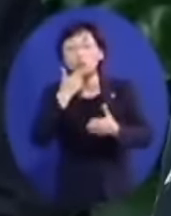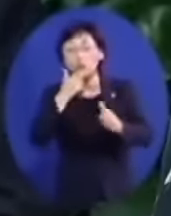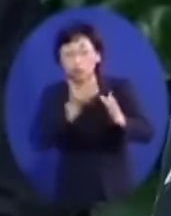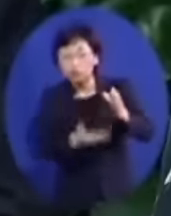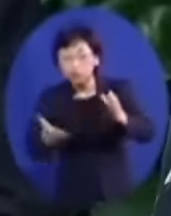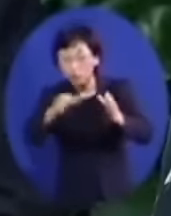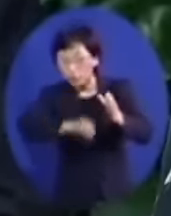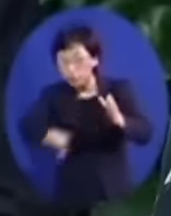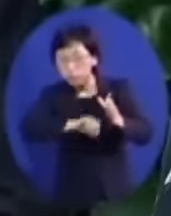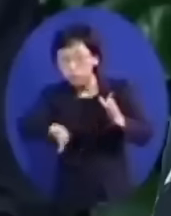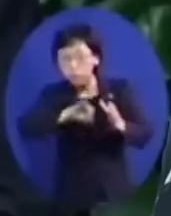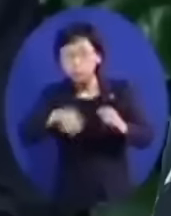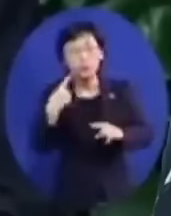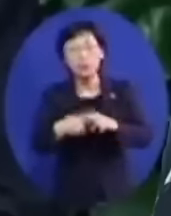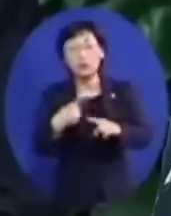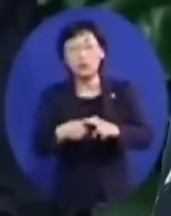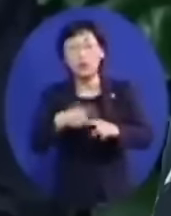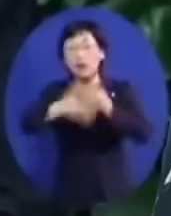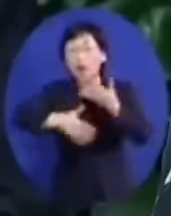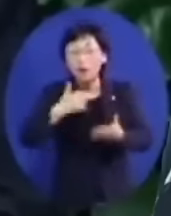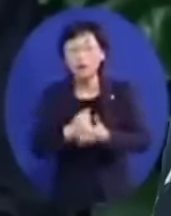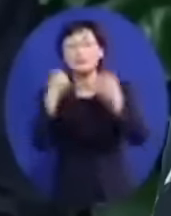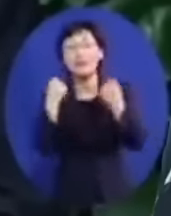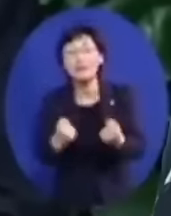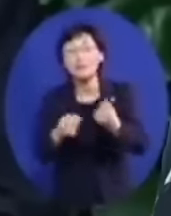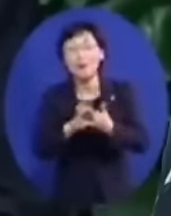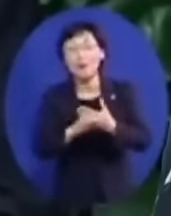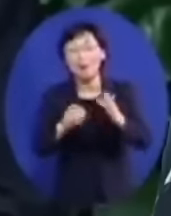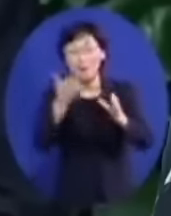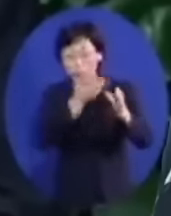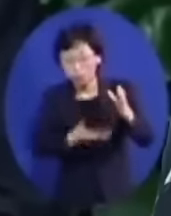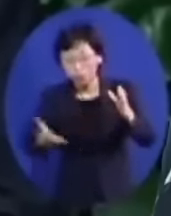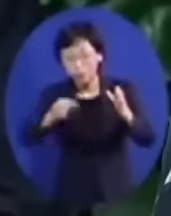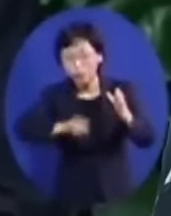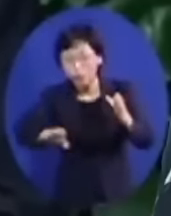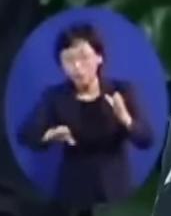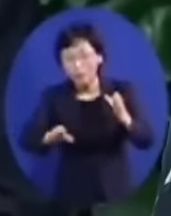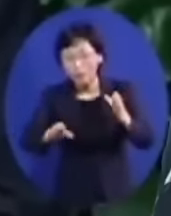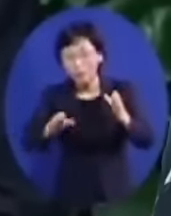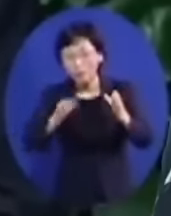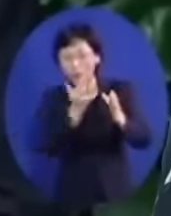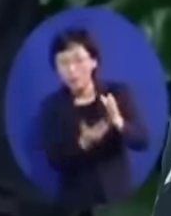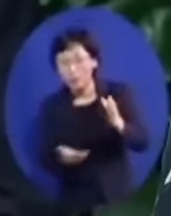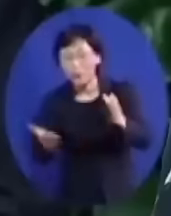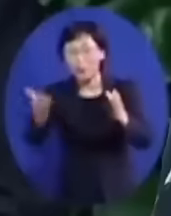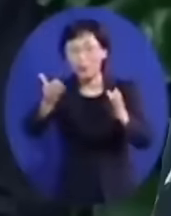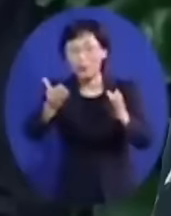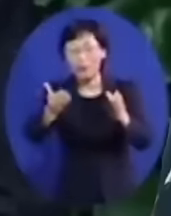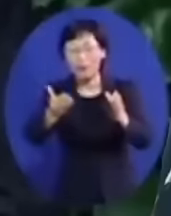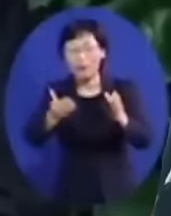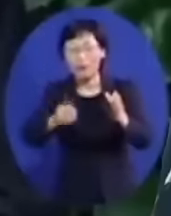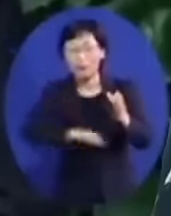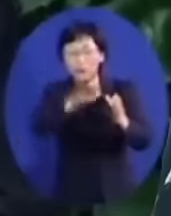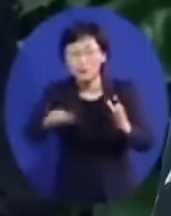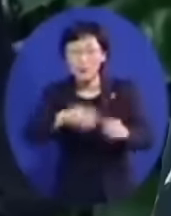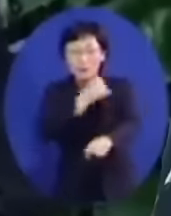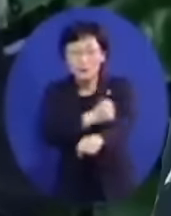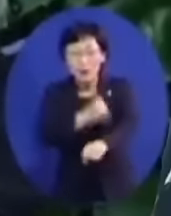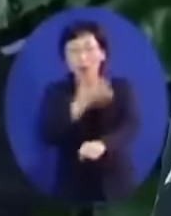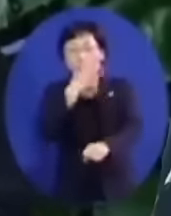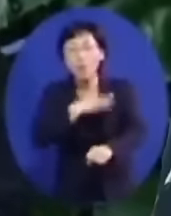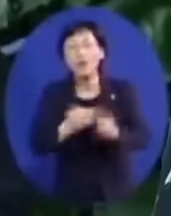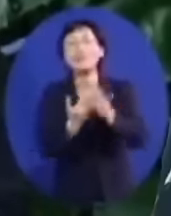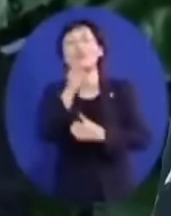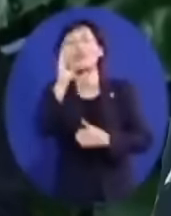터진 웅덩이입니다. 하나님이 계셔야 그 터진 웅덩이가 메꾸어지고 우리의 노력하고 일하는 보람이 생겨나게 되는